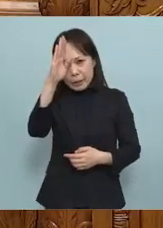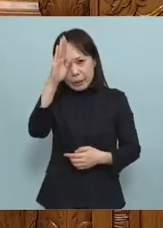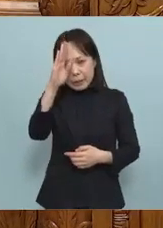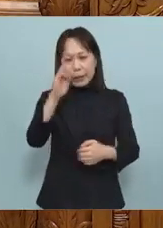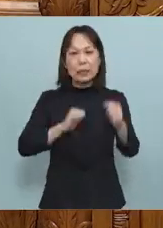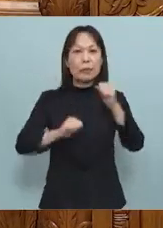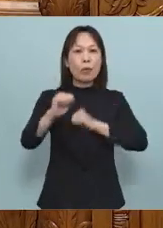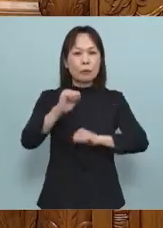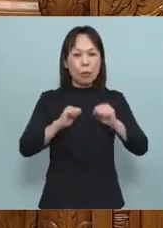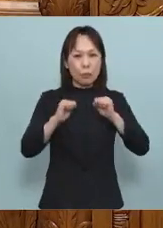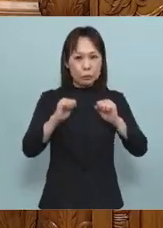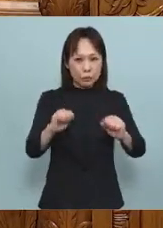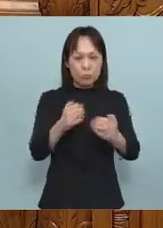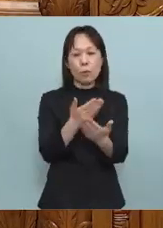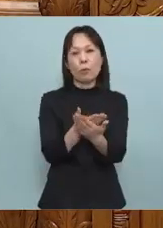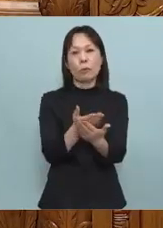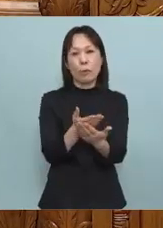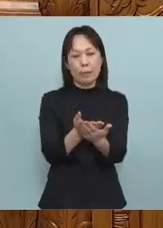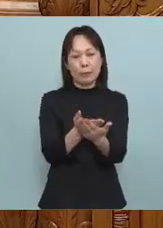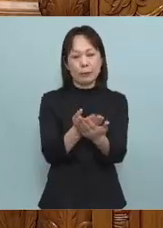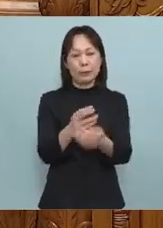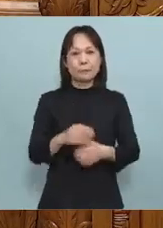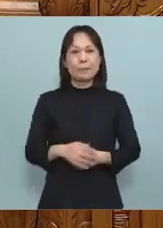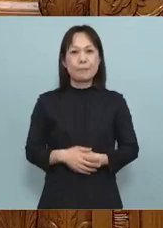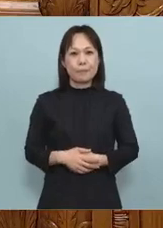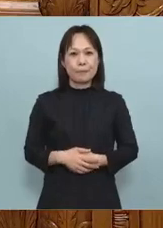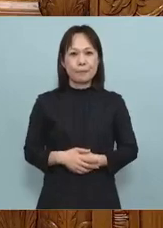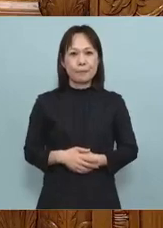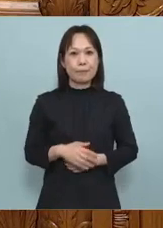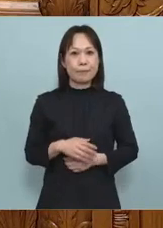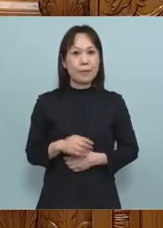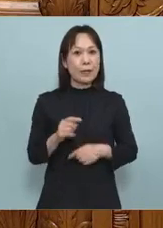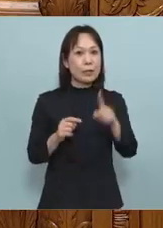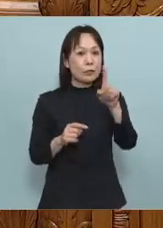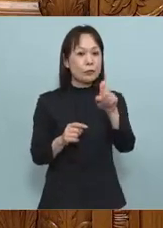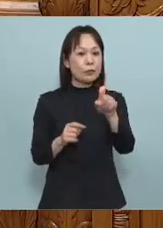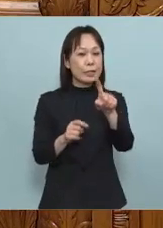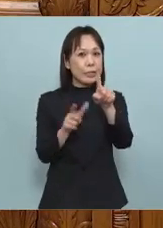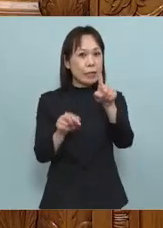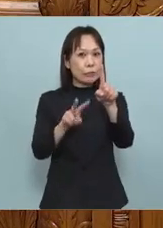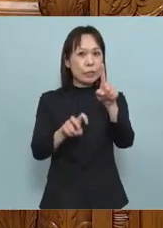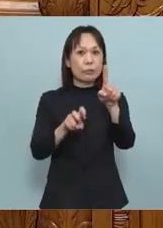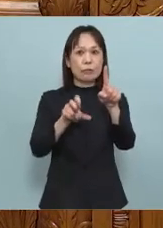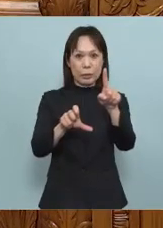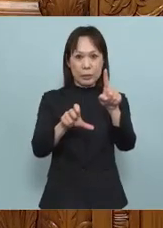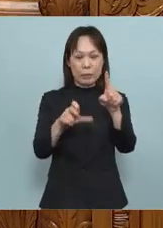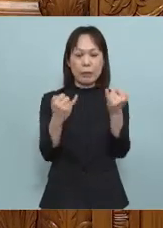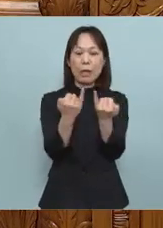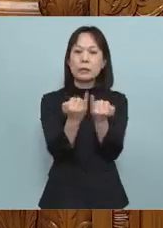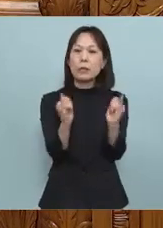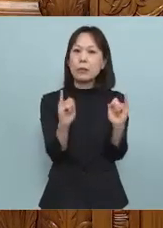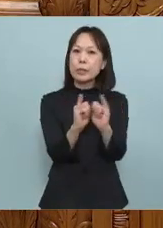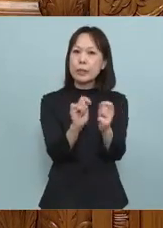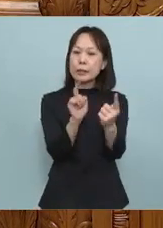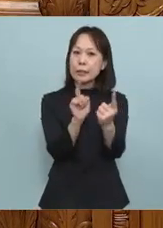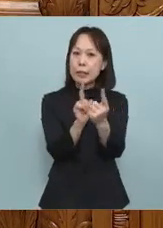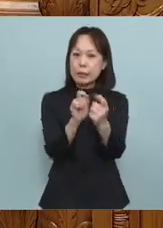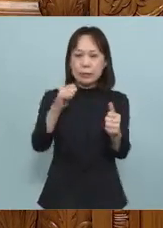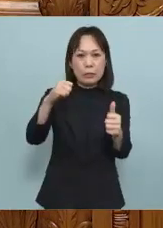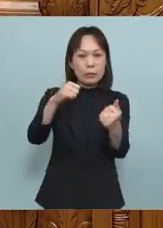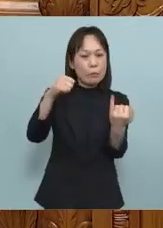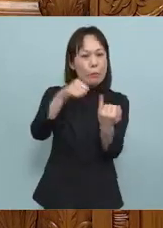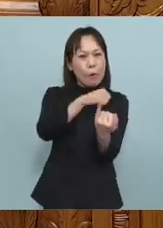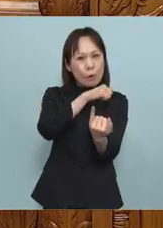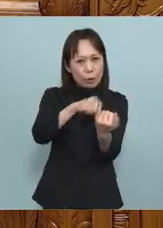を強く求めます。11月25日は女性に対する暴力撤廃の国際